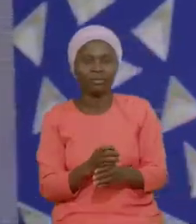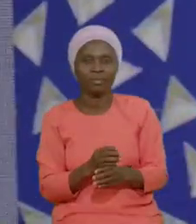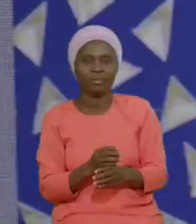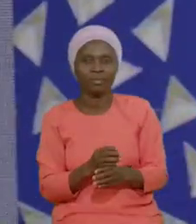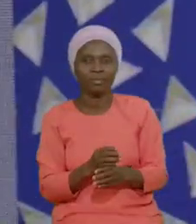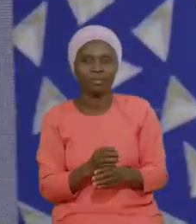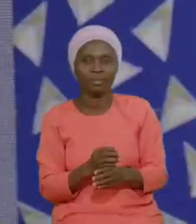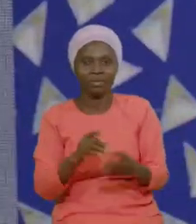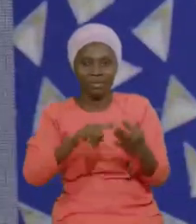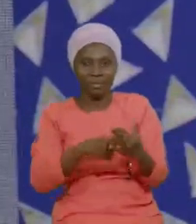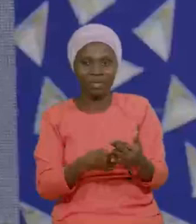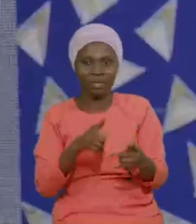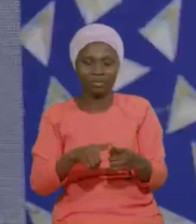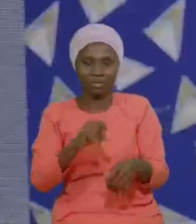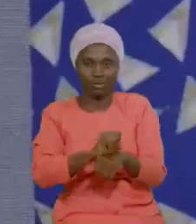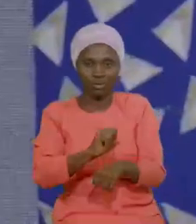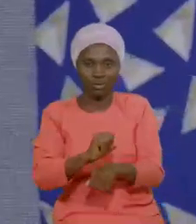Alors il a pu construire un laboratoire.